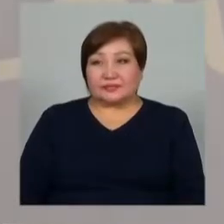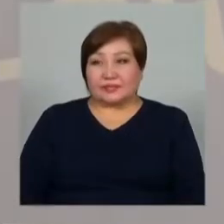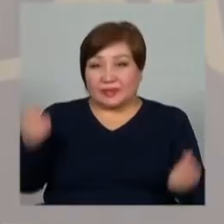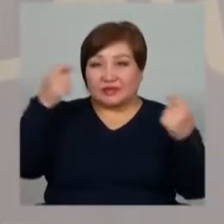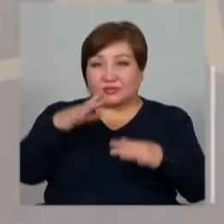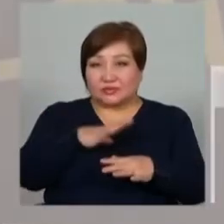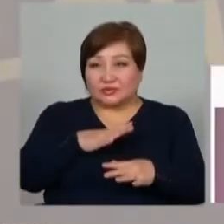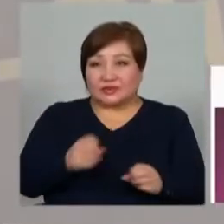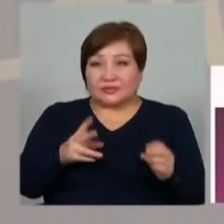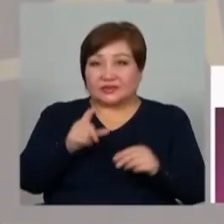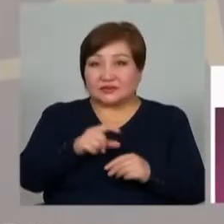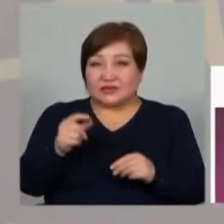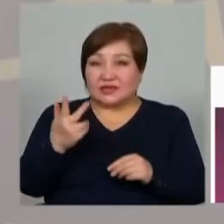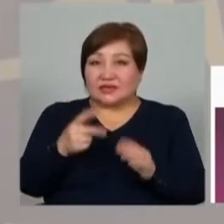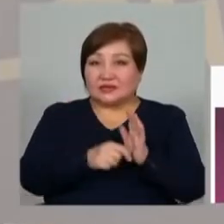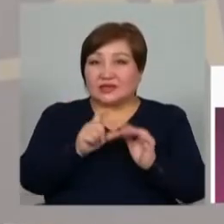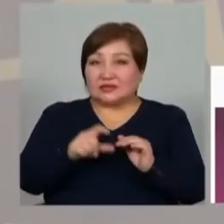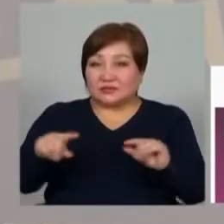Күдікпен 6 адам ұсталды. 6-ау да бір